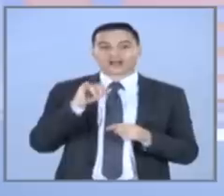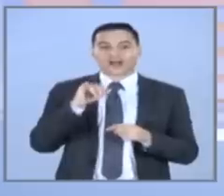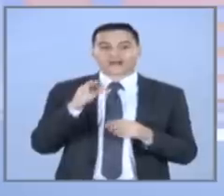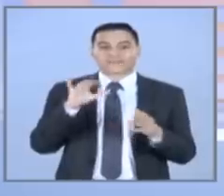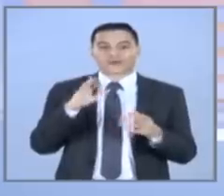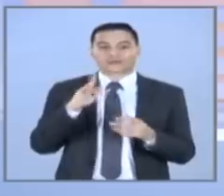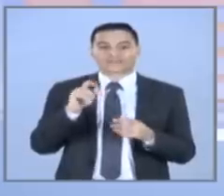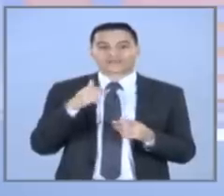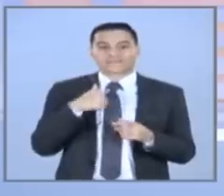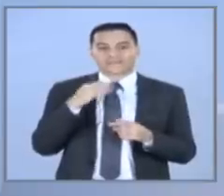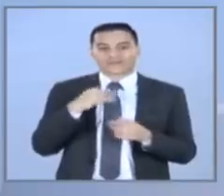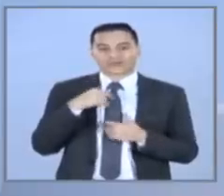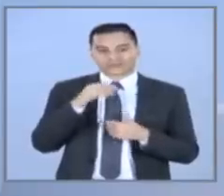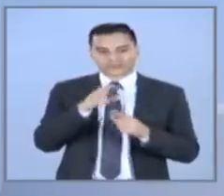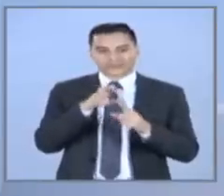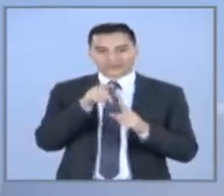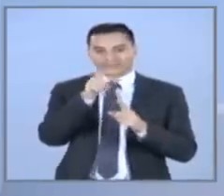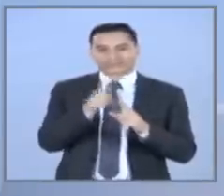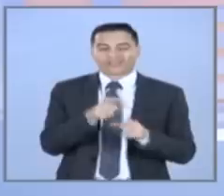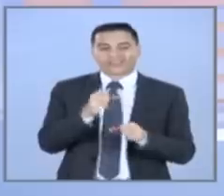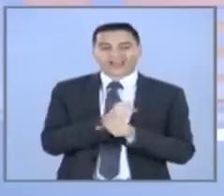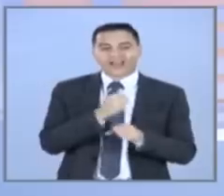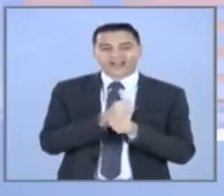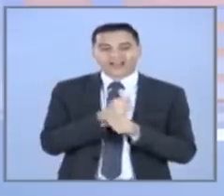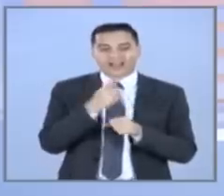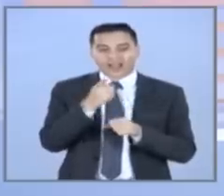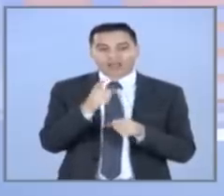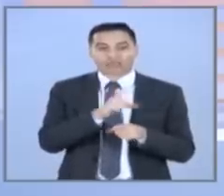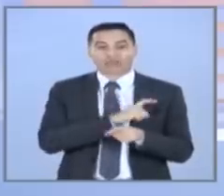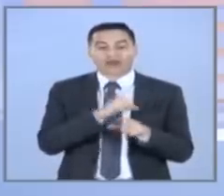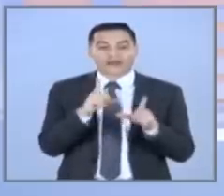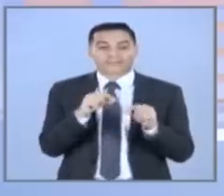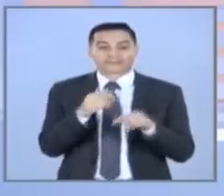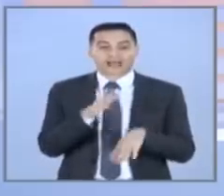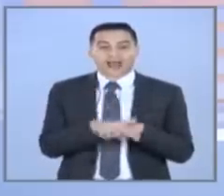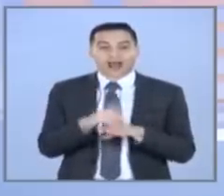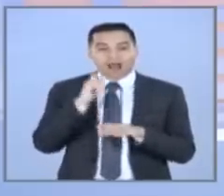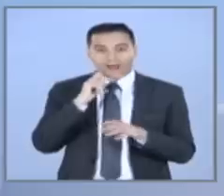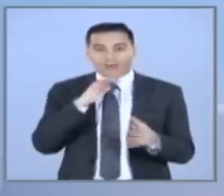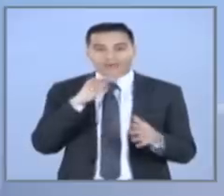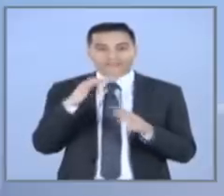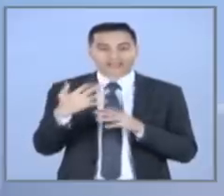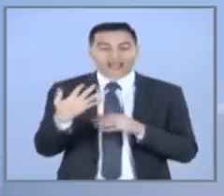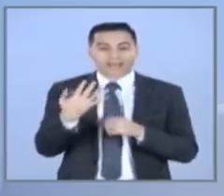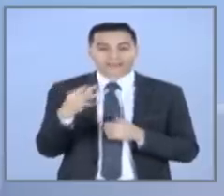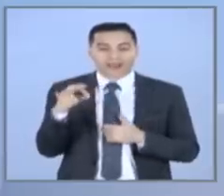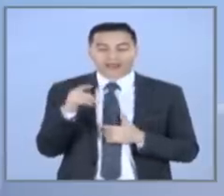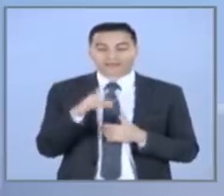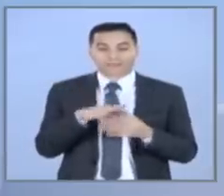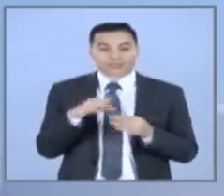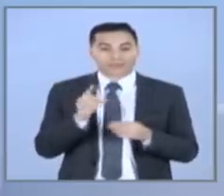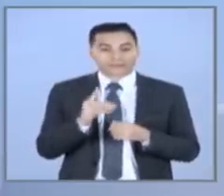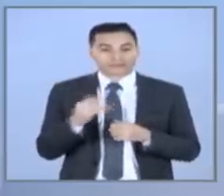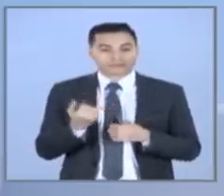اللي المفروض اخدك كقدوه ومثل اعلى. الله يخليك يا مستر. انك تبقى طالب مثالي على محافظه كامله ده موضوع مش